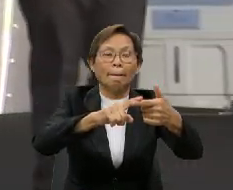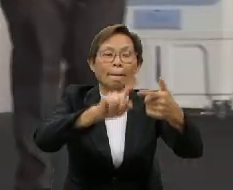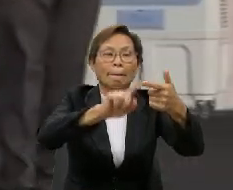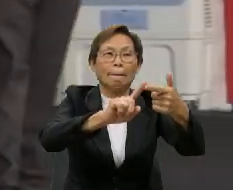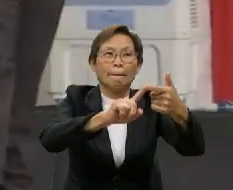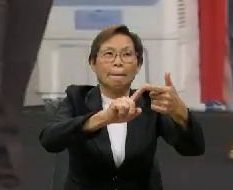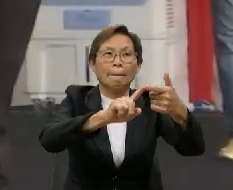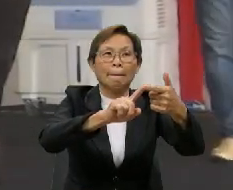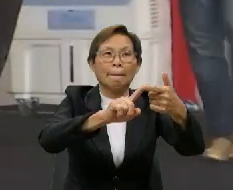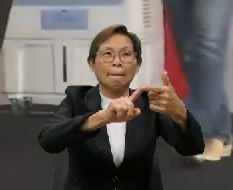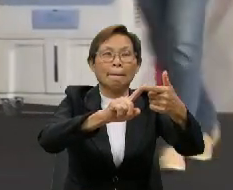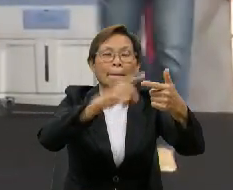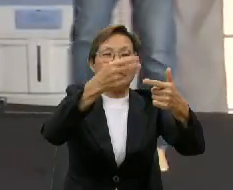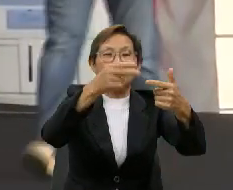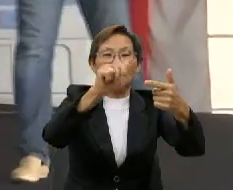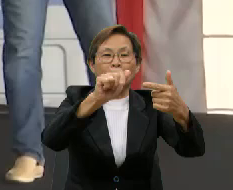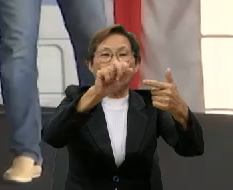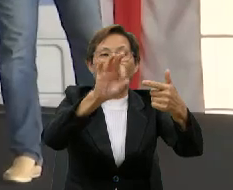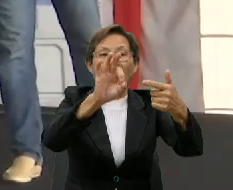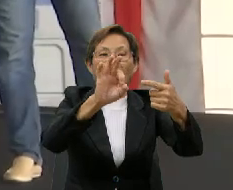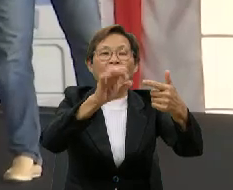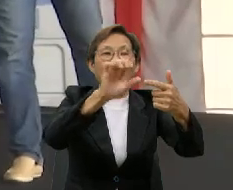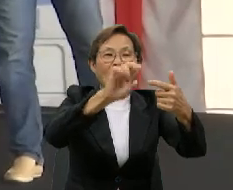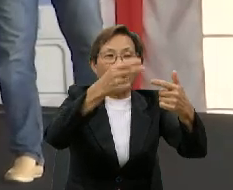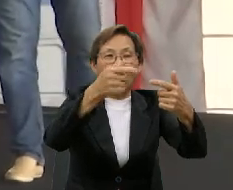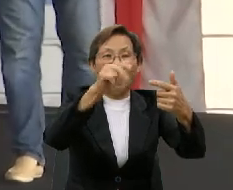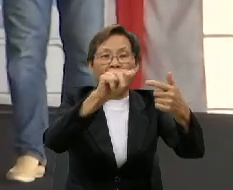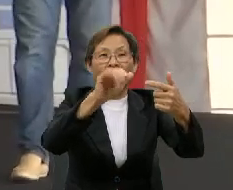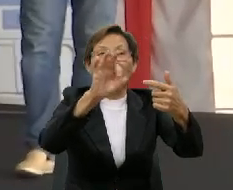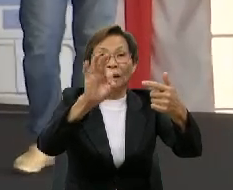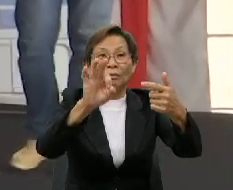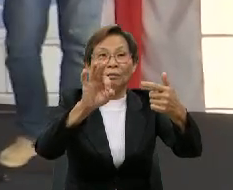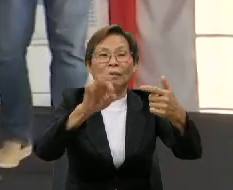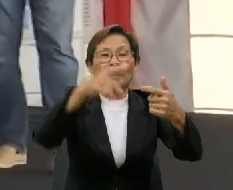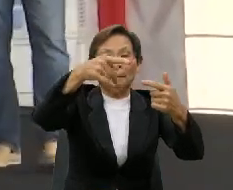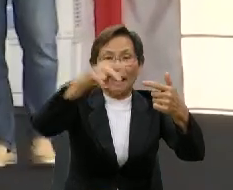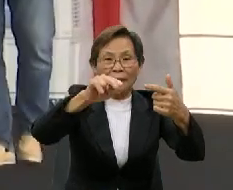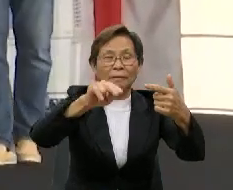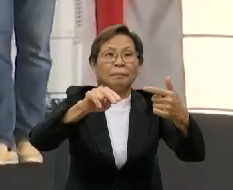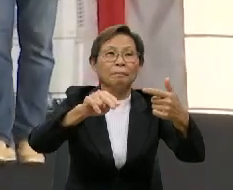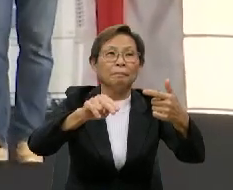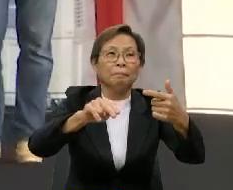Yang kedua, Hanif Jamaluddin, Parti Perikatan Nasional.